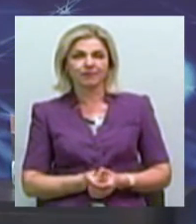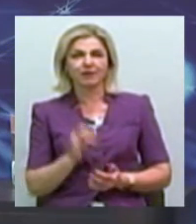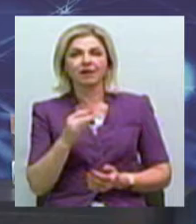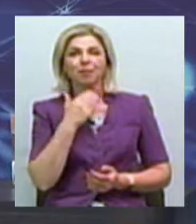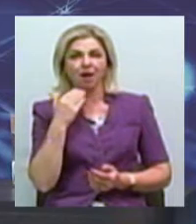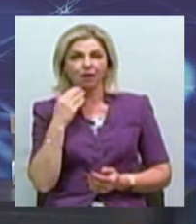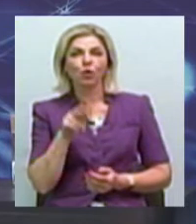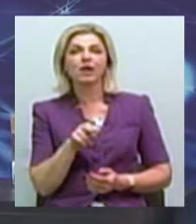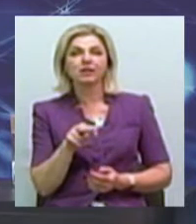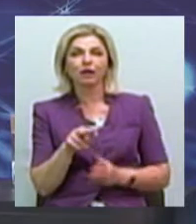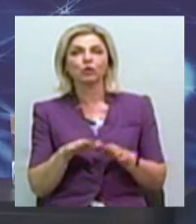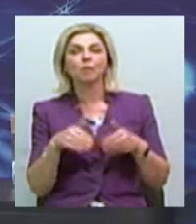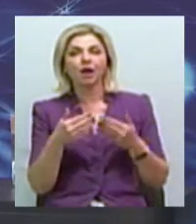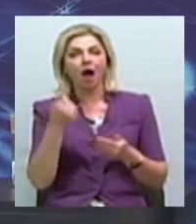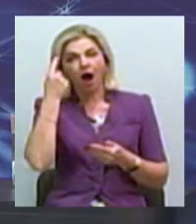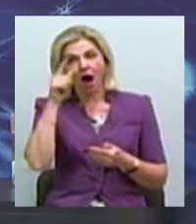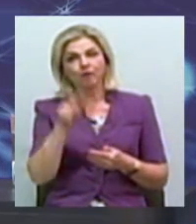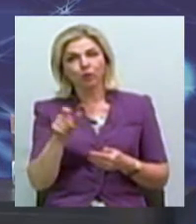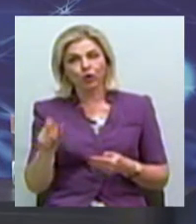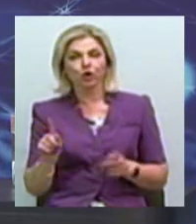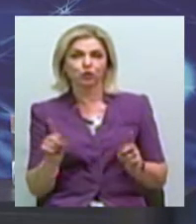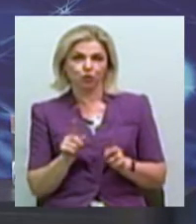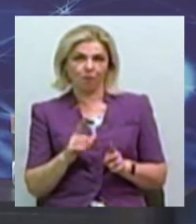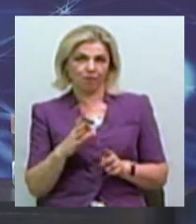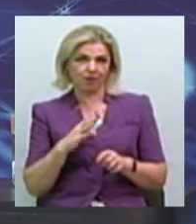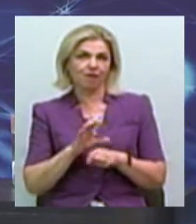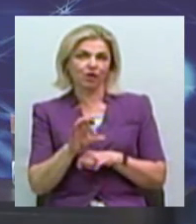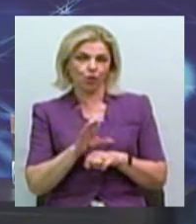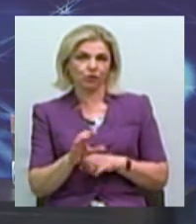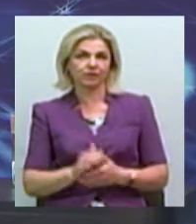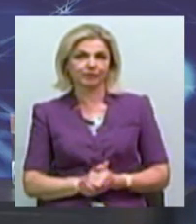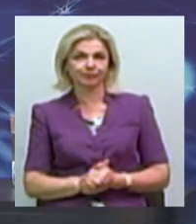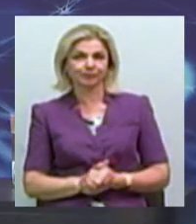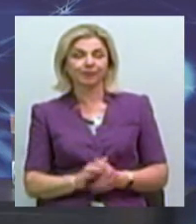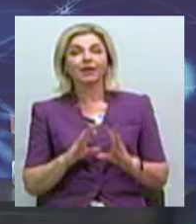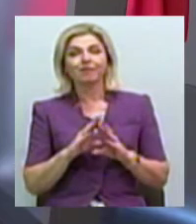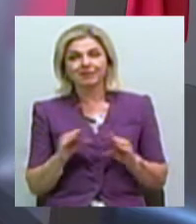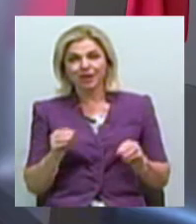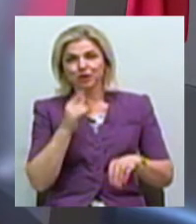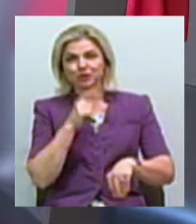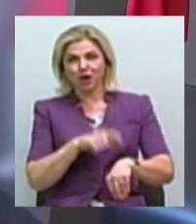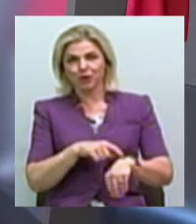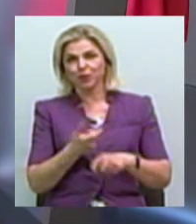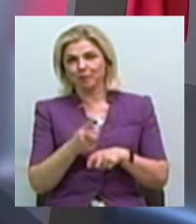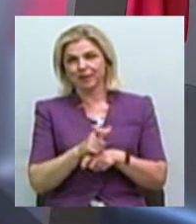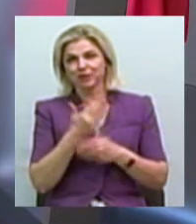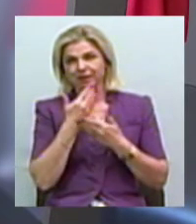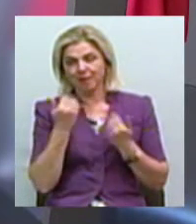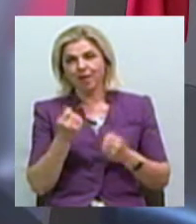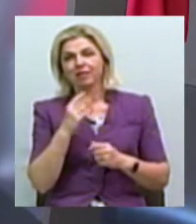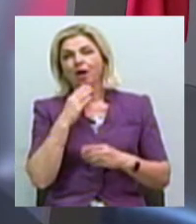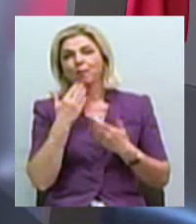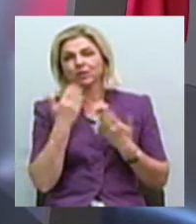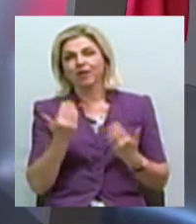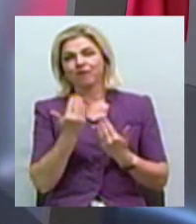літератури пропонують автори для того, щоб вона виходила в світ. Інга, все, часу більше немає, але наостанок, будь ласка,